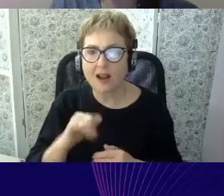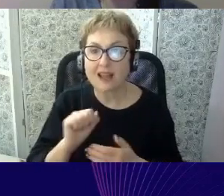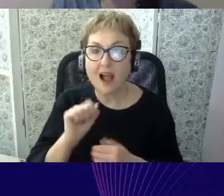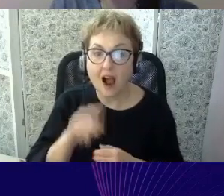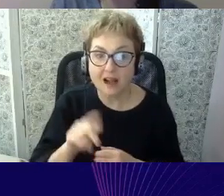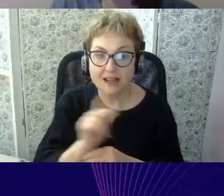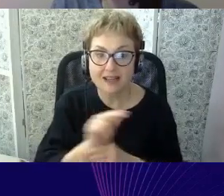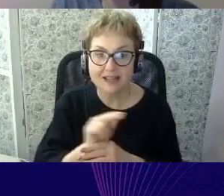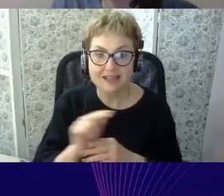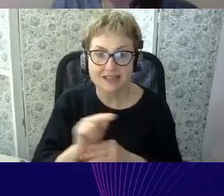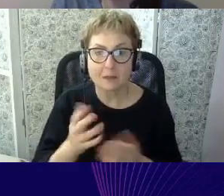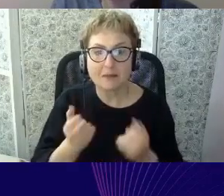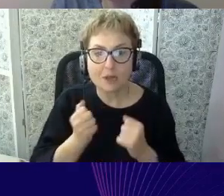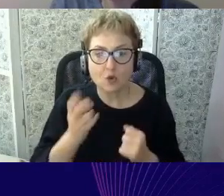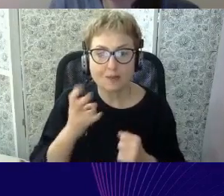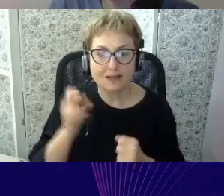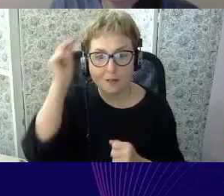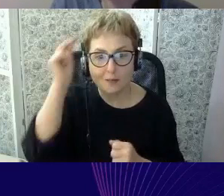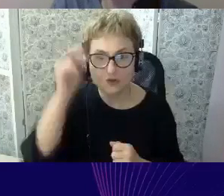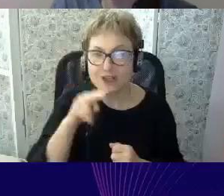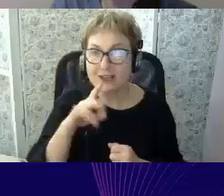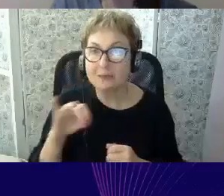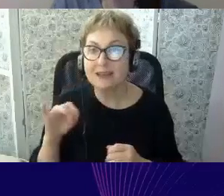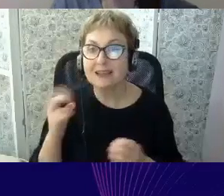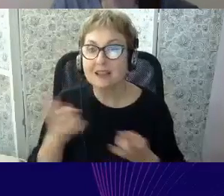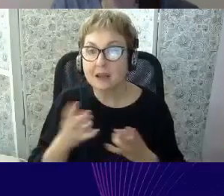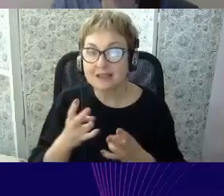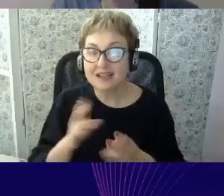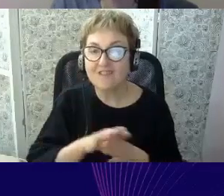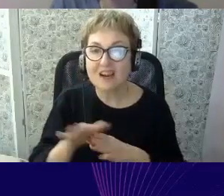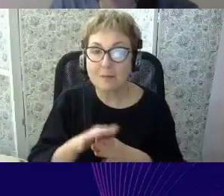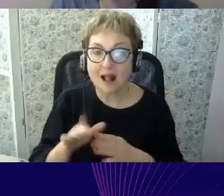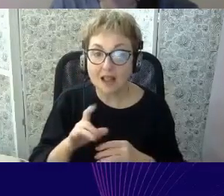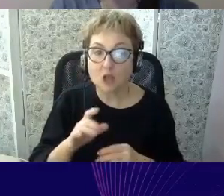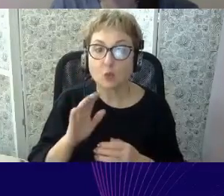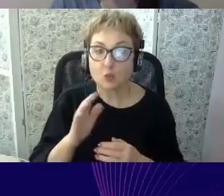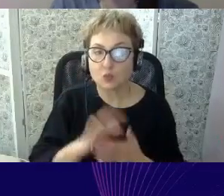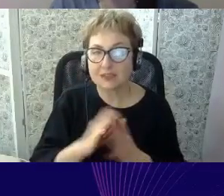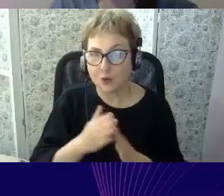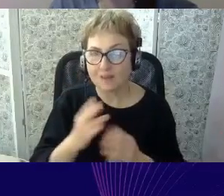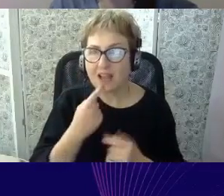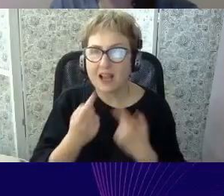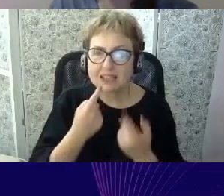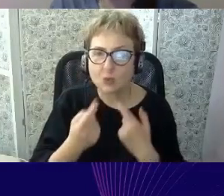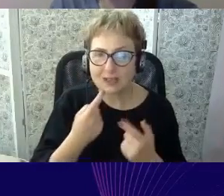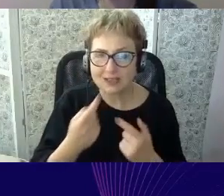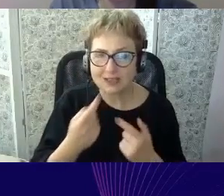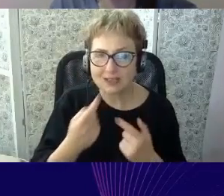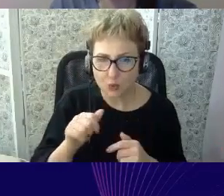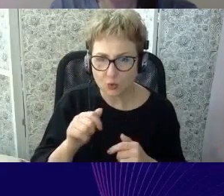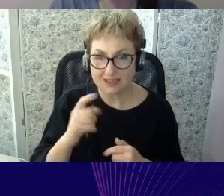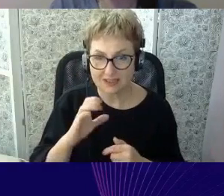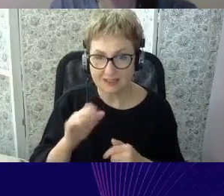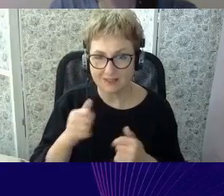корректировать организацию приема на обучение при необходимости. Да, то есть выполняют условно консультационную функцию,